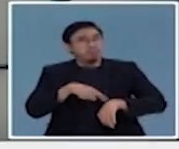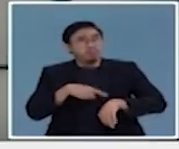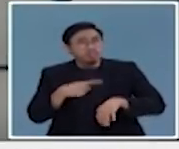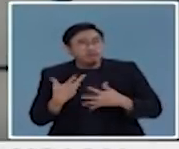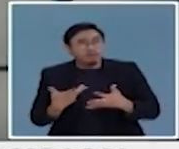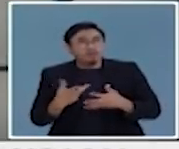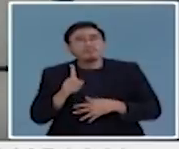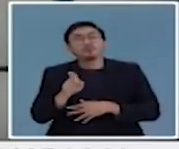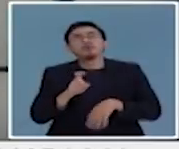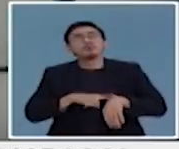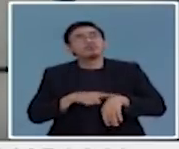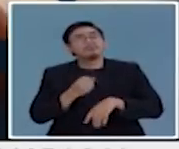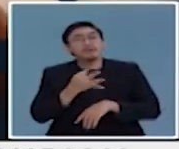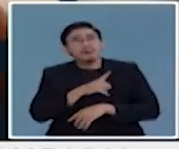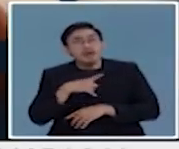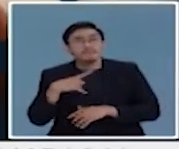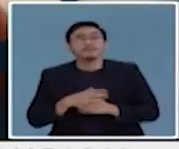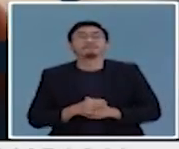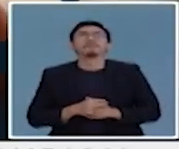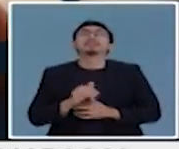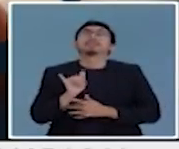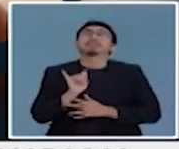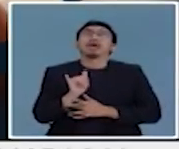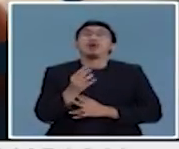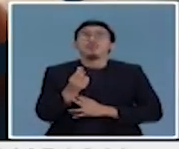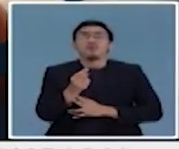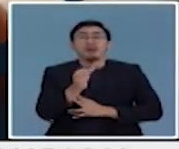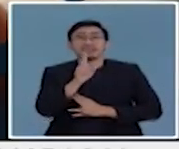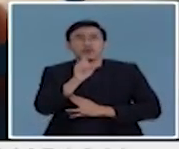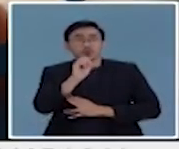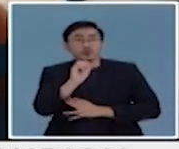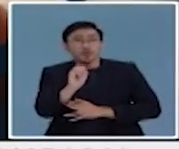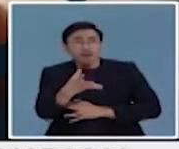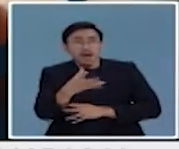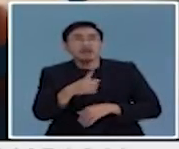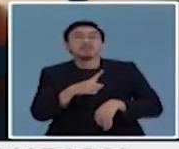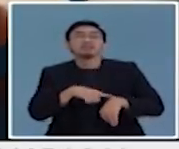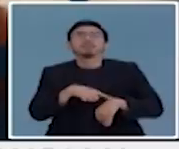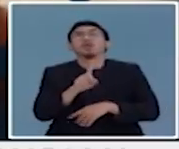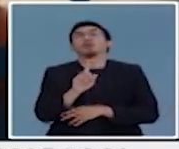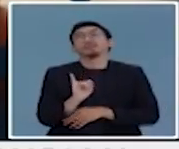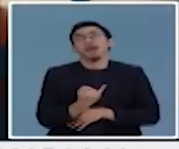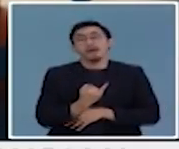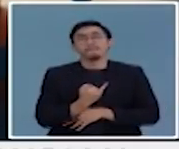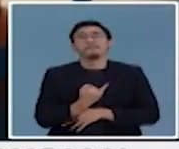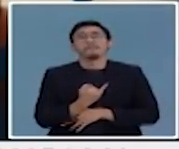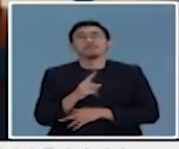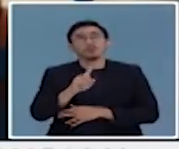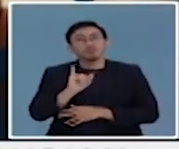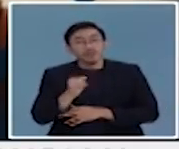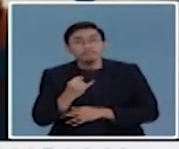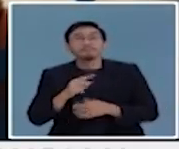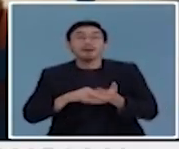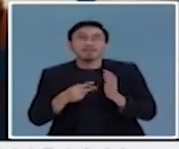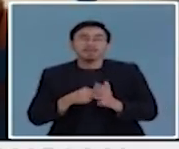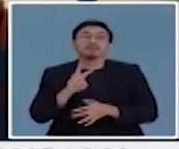1 jam itu 1 juta, berarti ya sekitar 3 jam deh kayaknya. Wah, lumayan lama untuk waktu itu ya. Nah, berarti uang Mas ini,